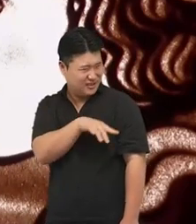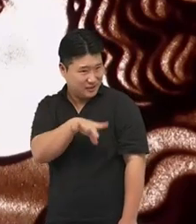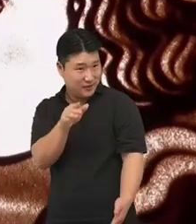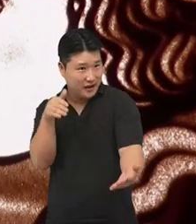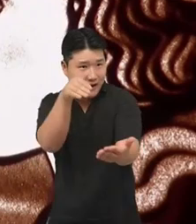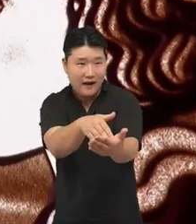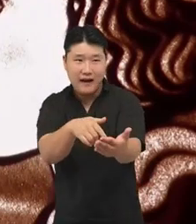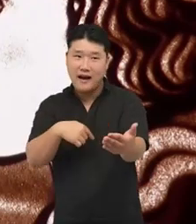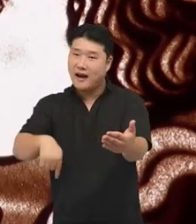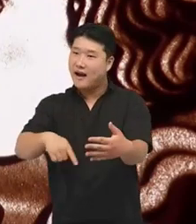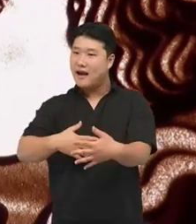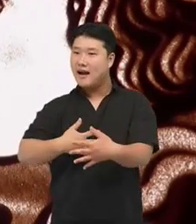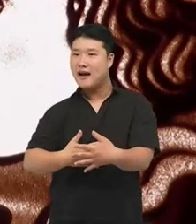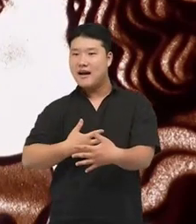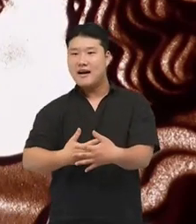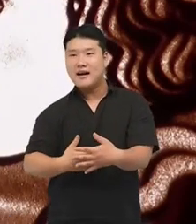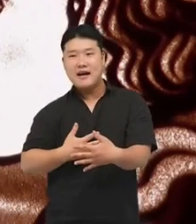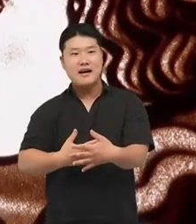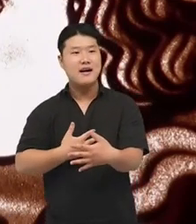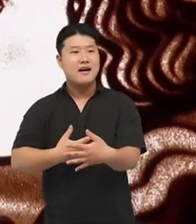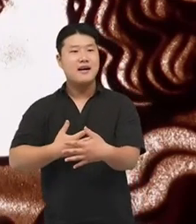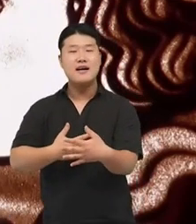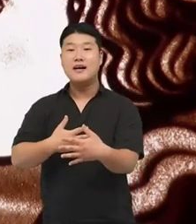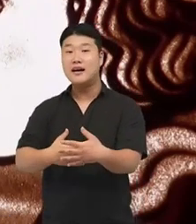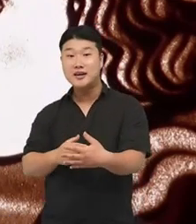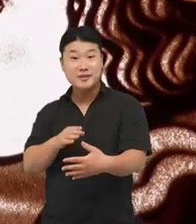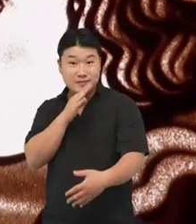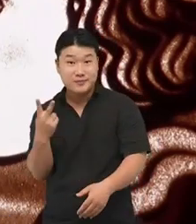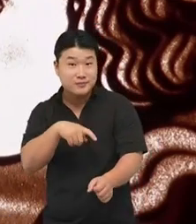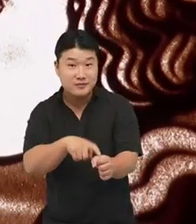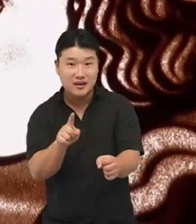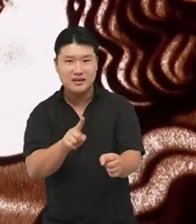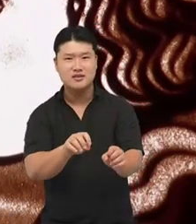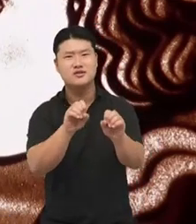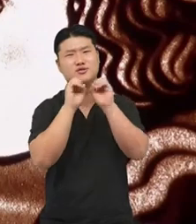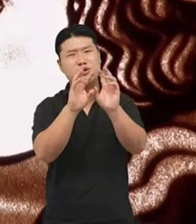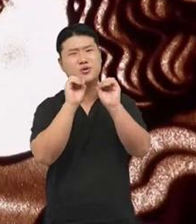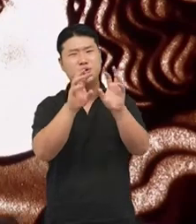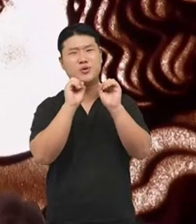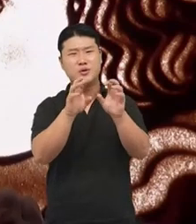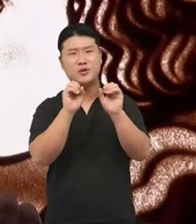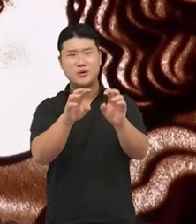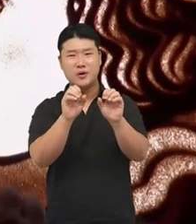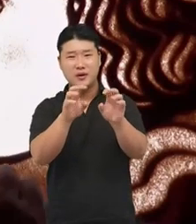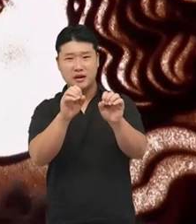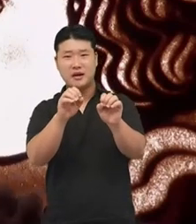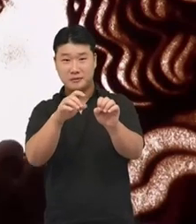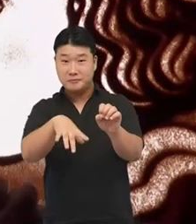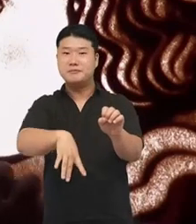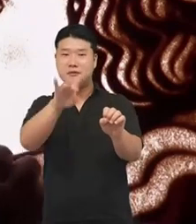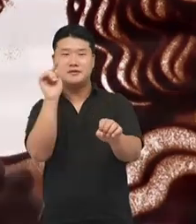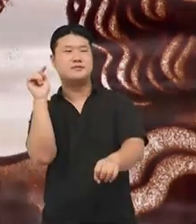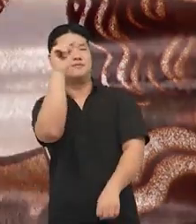두근거려요. 내일 새벽 선교를 위해 떠나는 사보단과 에피는 걱정과 설렘에 잠을